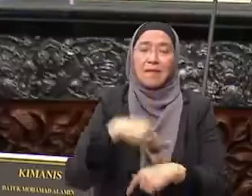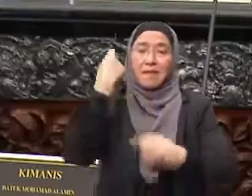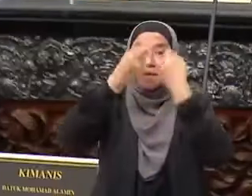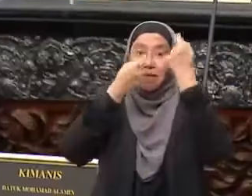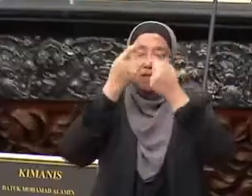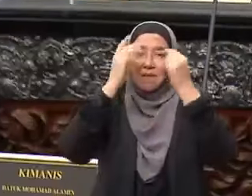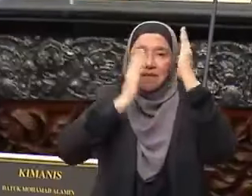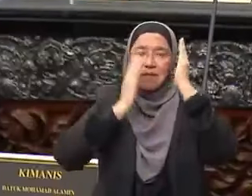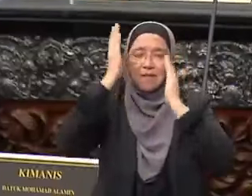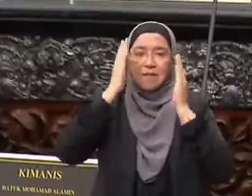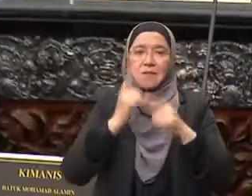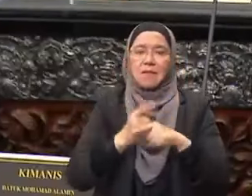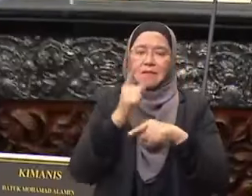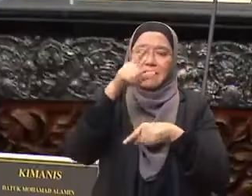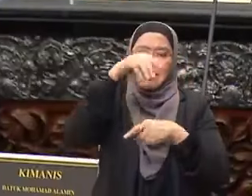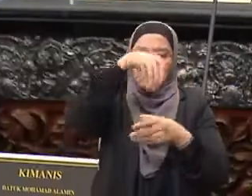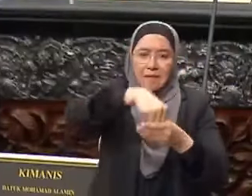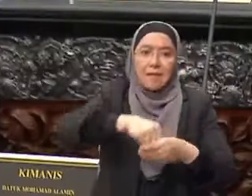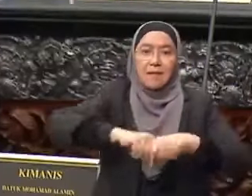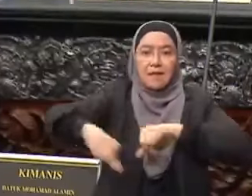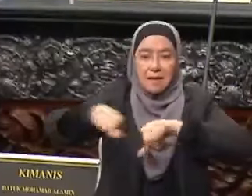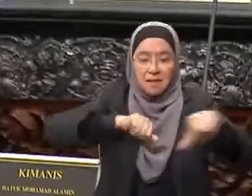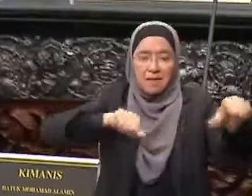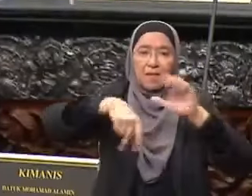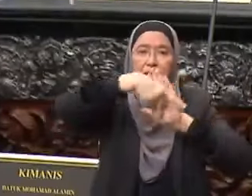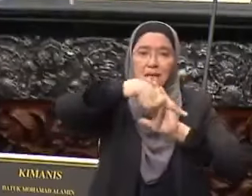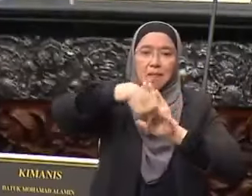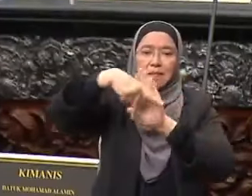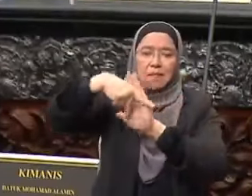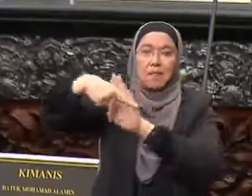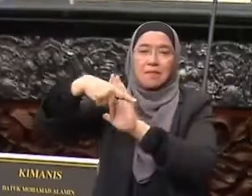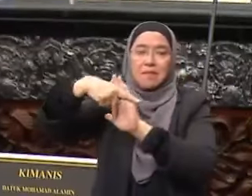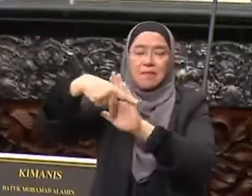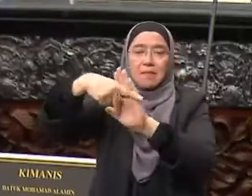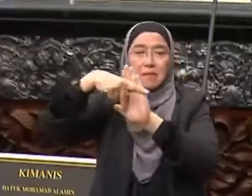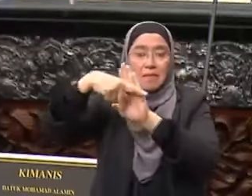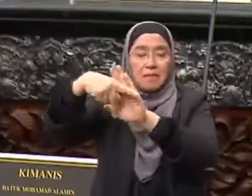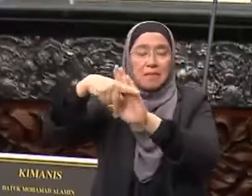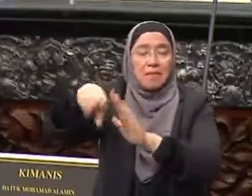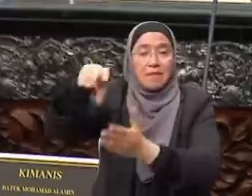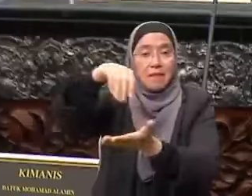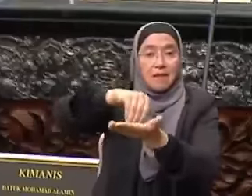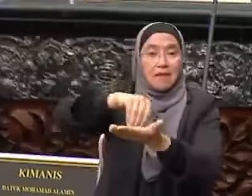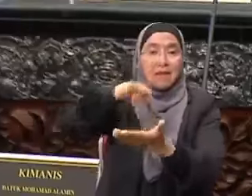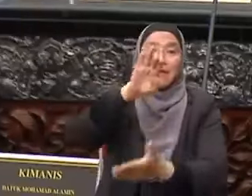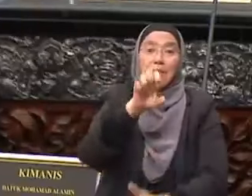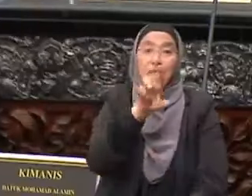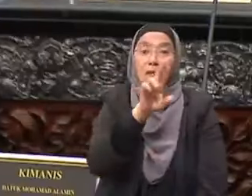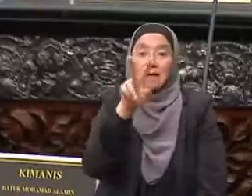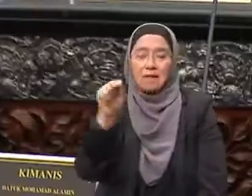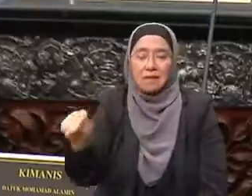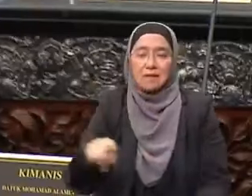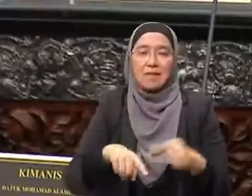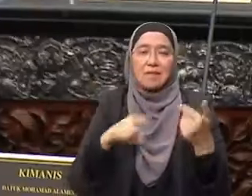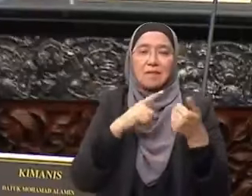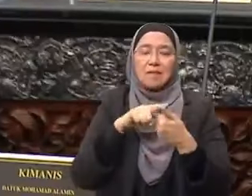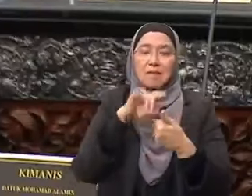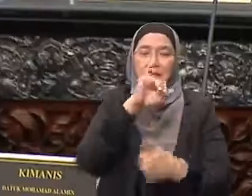pameran-pameran pelancongan antarabangsa seperti International tourisma Bos Berlin ITB World Travel